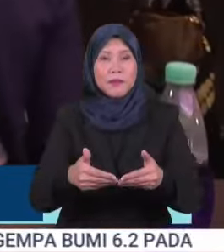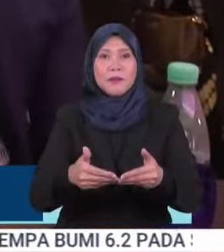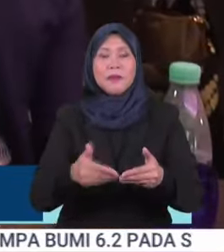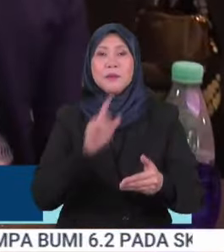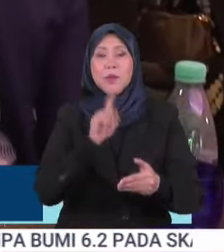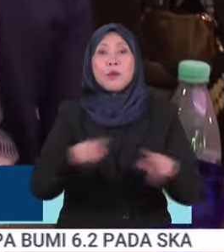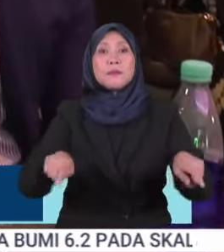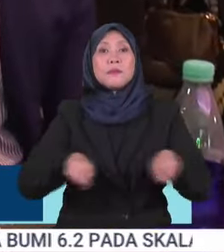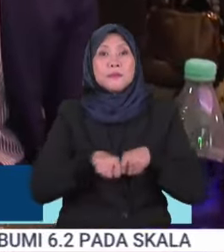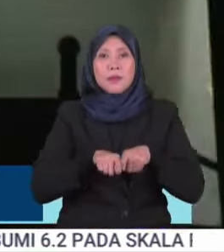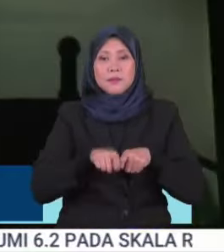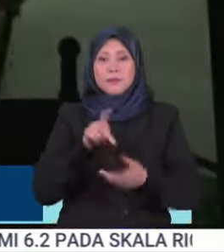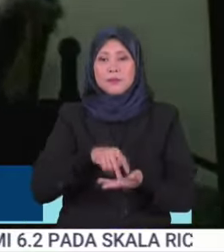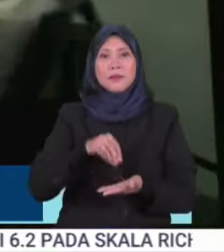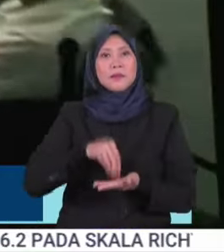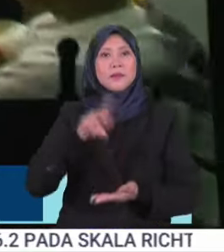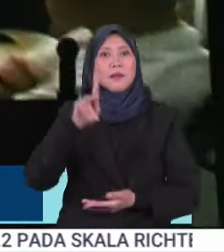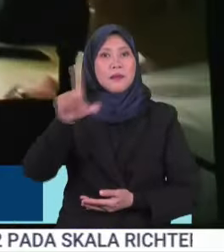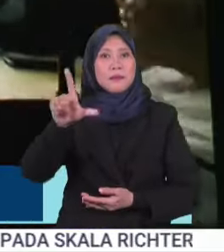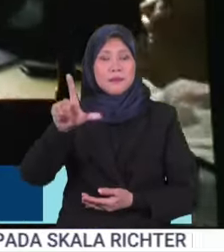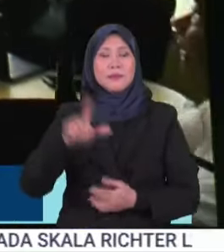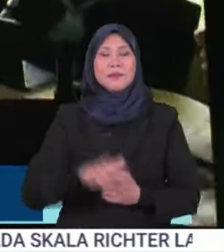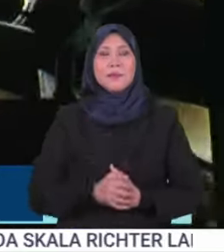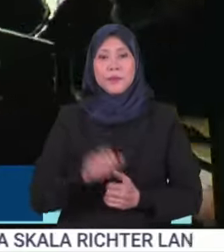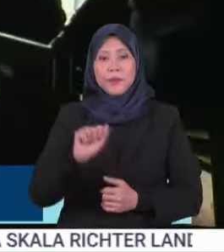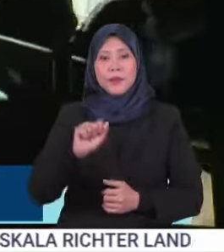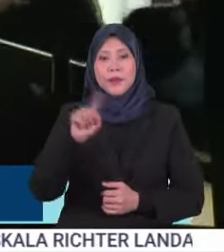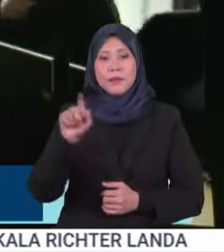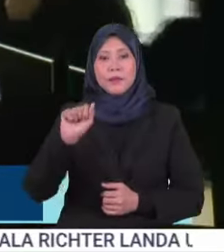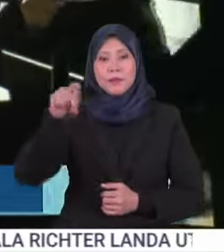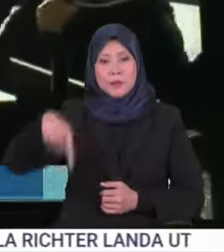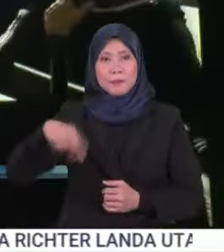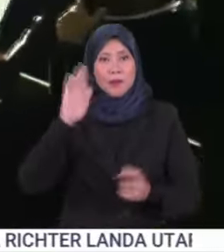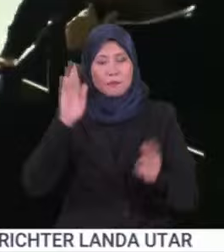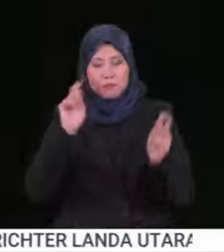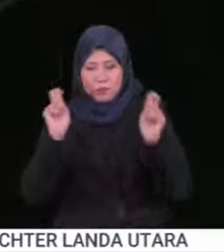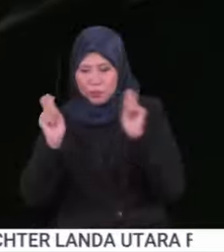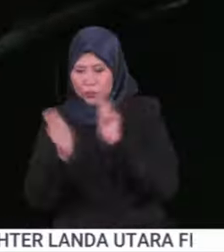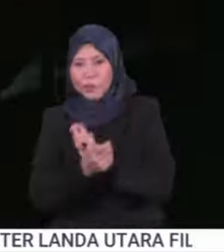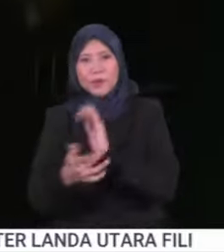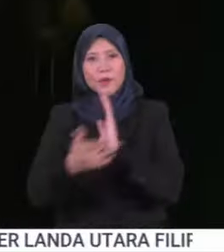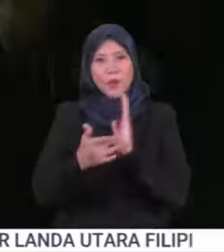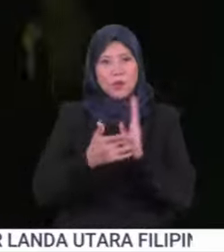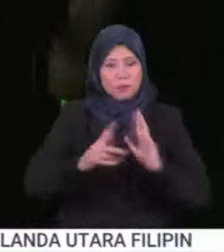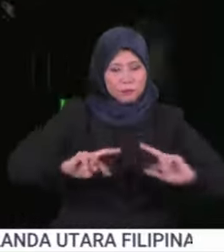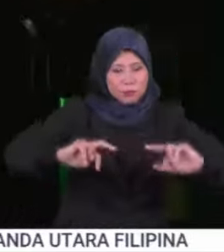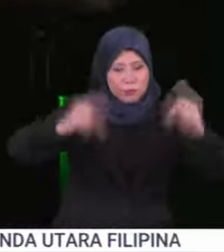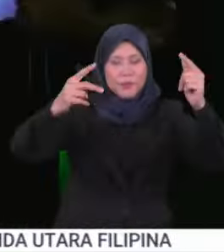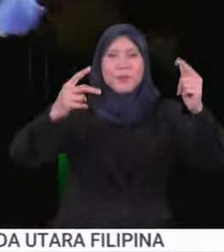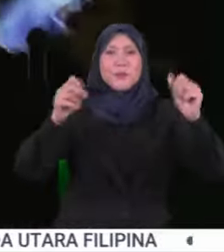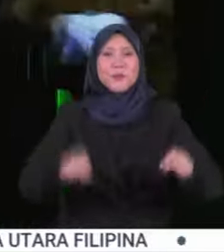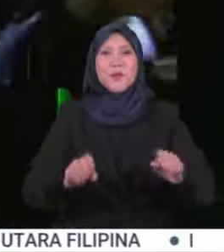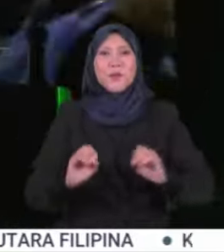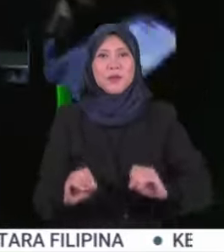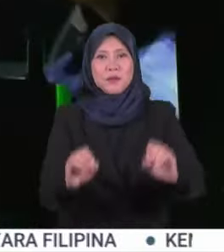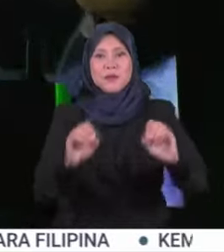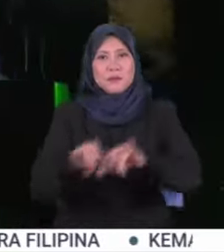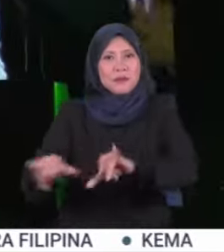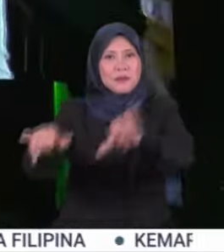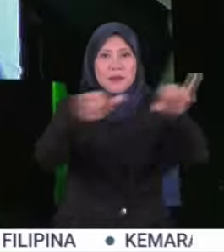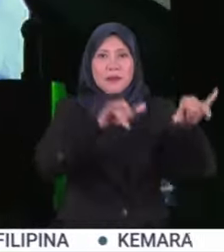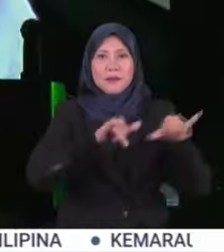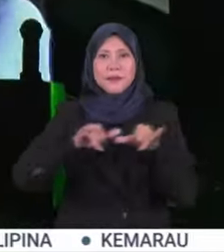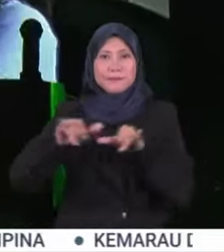yang berpangkalan di Kuala Lumpur secara rasmi. AZAP akan mengubah perkhidmatan dan berupaya teknologi maklumat menjadi model operasi terstandard